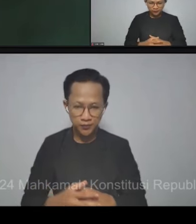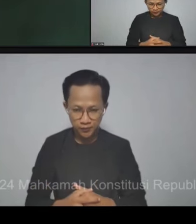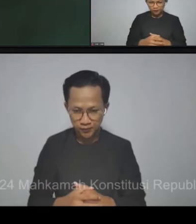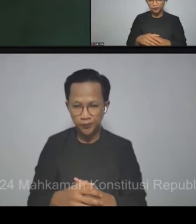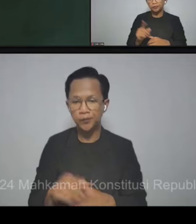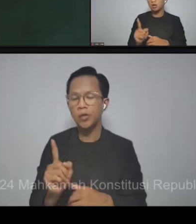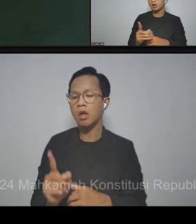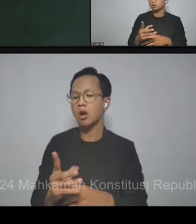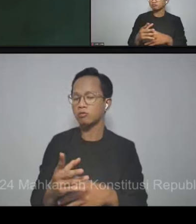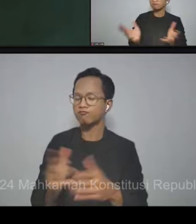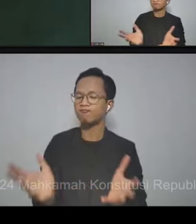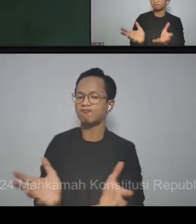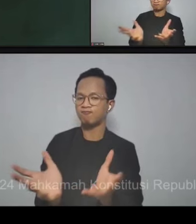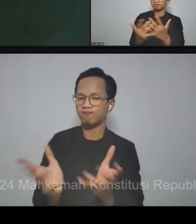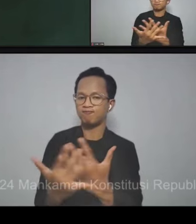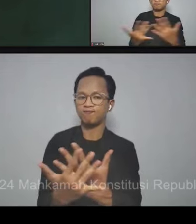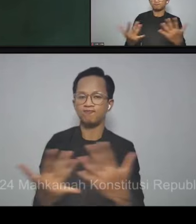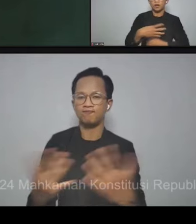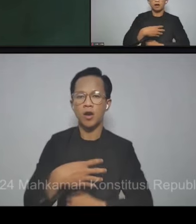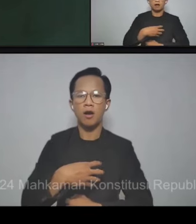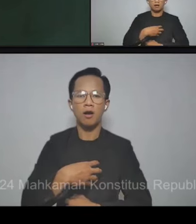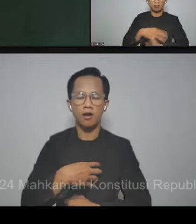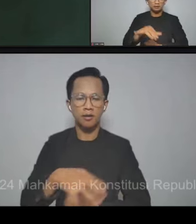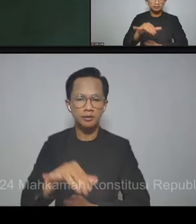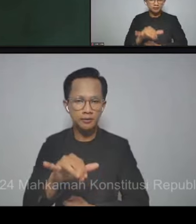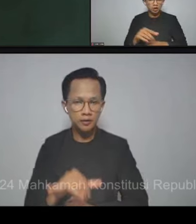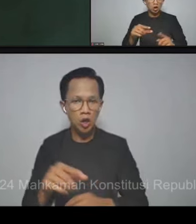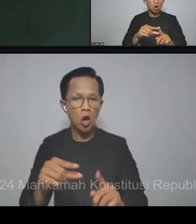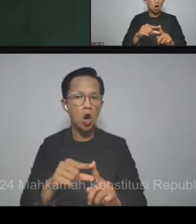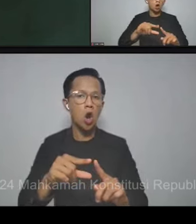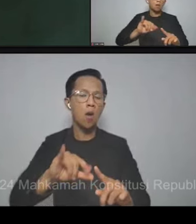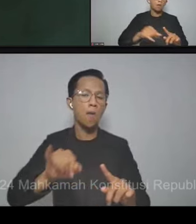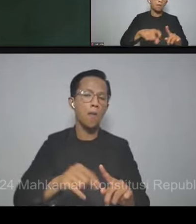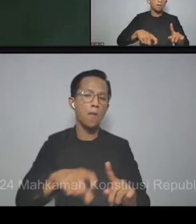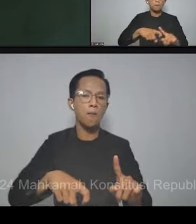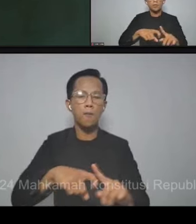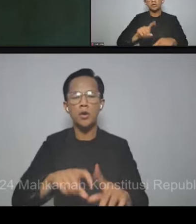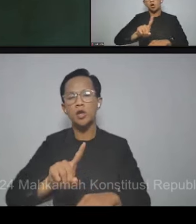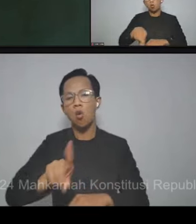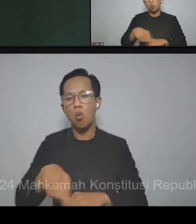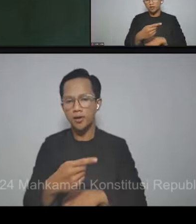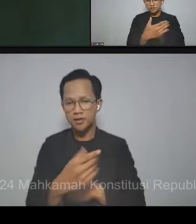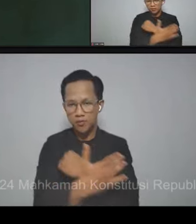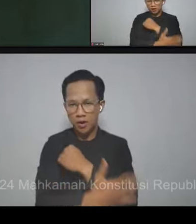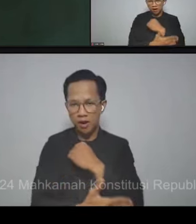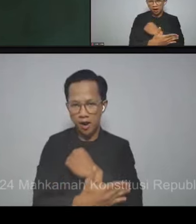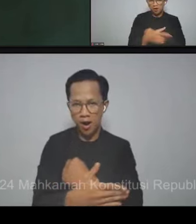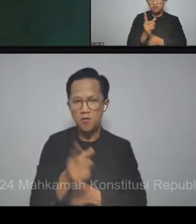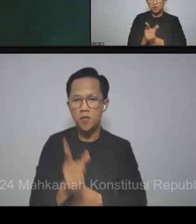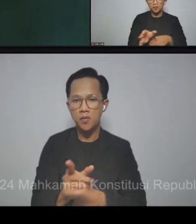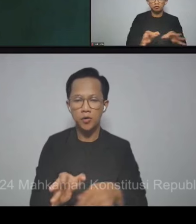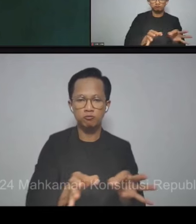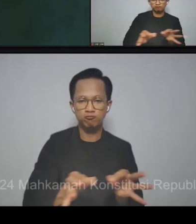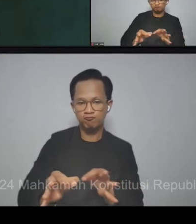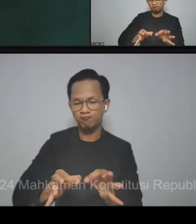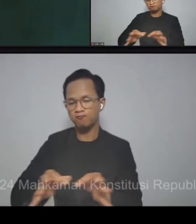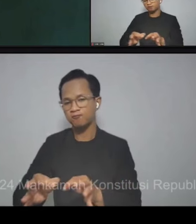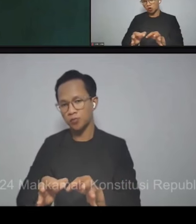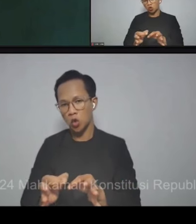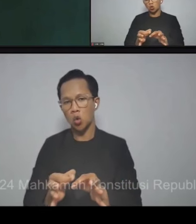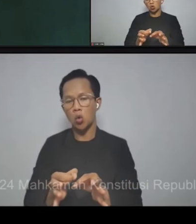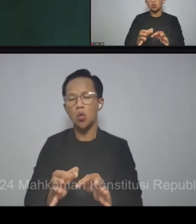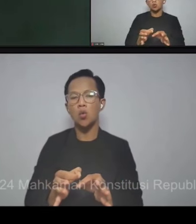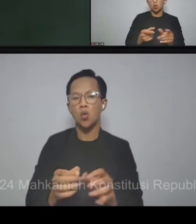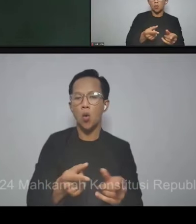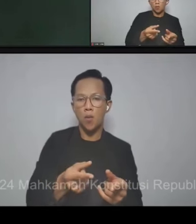tinggi hak warga negara dan menempatkan kewajiban perpajakan sebagai kewajiban k negaraan karena merupakan sana peran serta rakyat dalam pembiayaan negara dan pembangunan